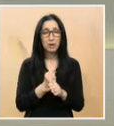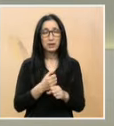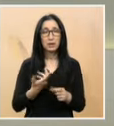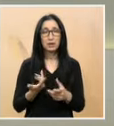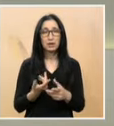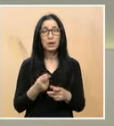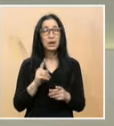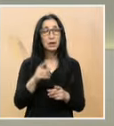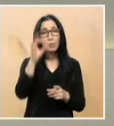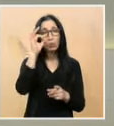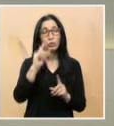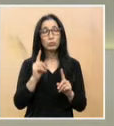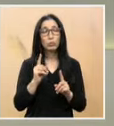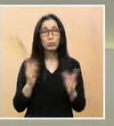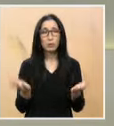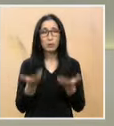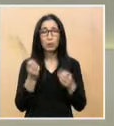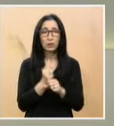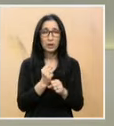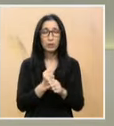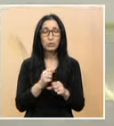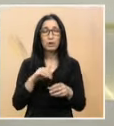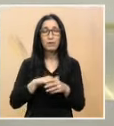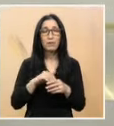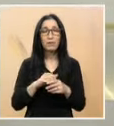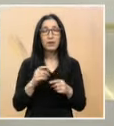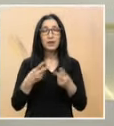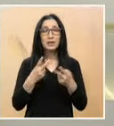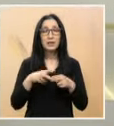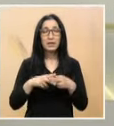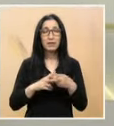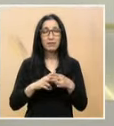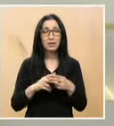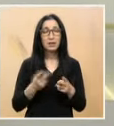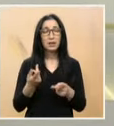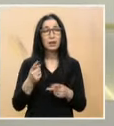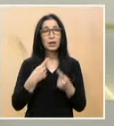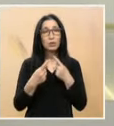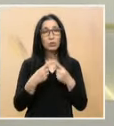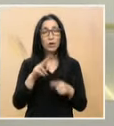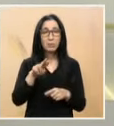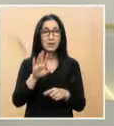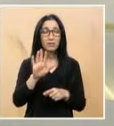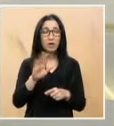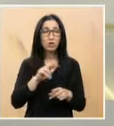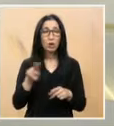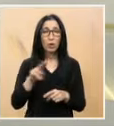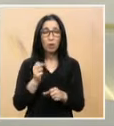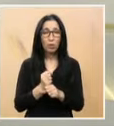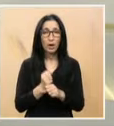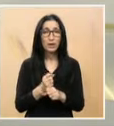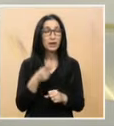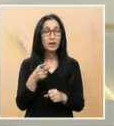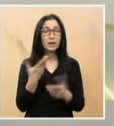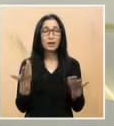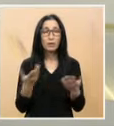Разбира се, имаме и такива ученици, които започват работа в сервизи. Освен с ваши ученици, разговаряхме и с ваши колеги. Нека